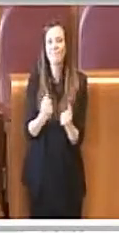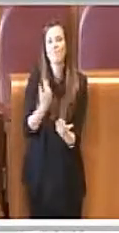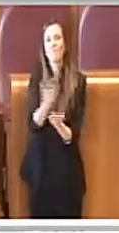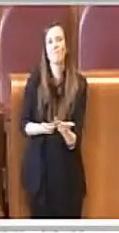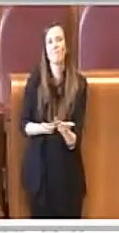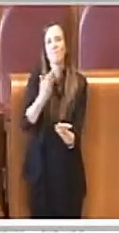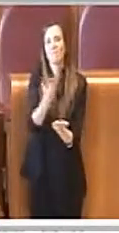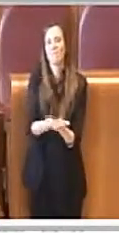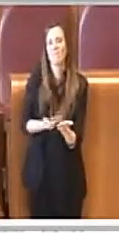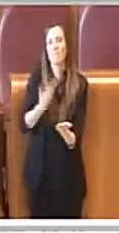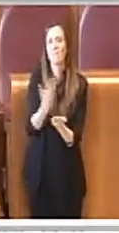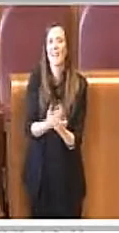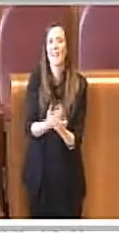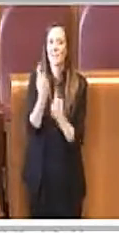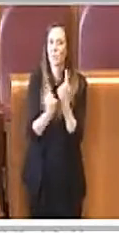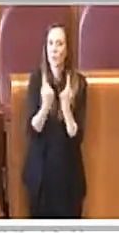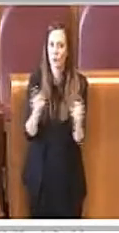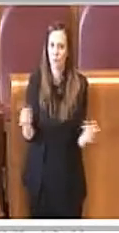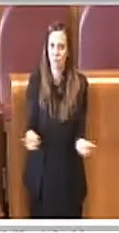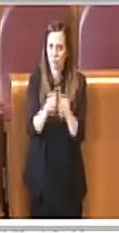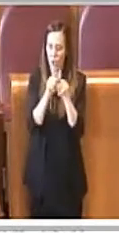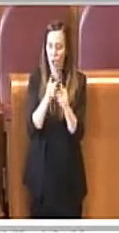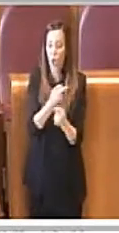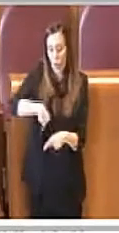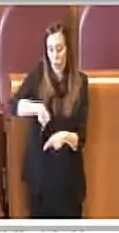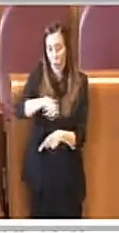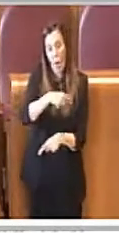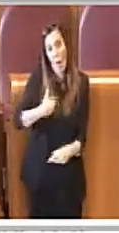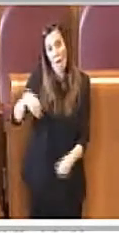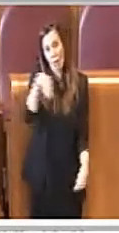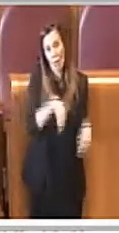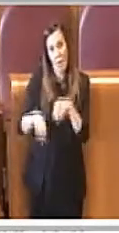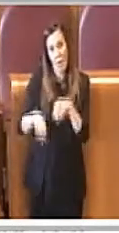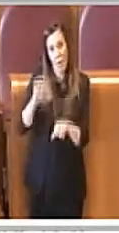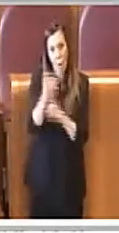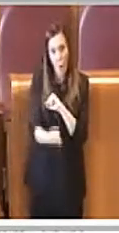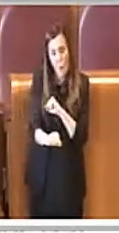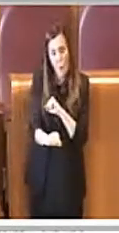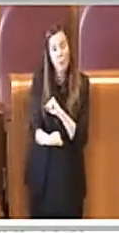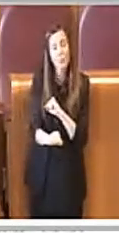la stessa questione. Noi voteremo contro perché credo che